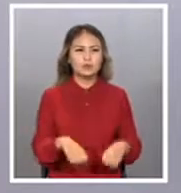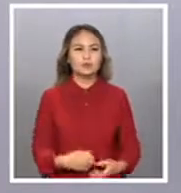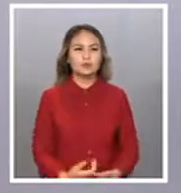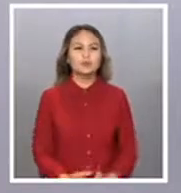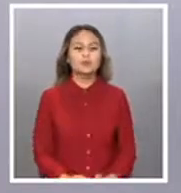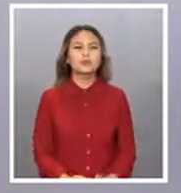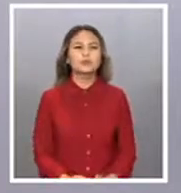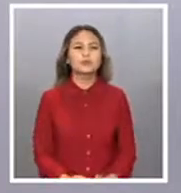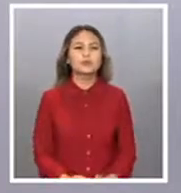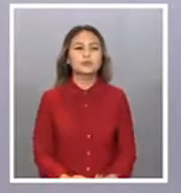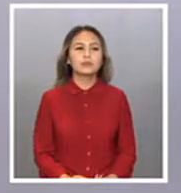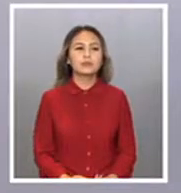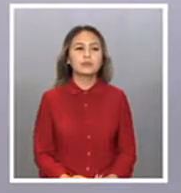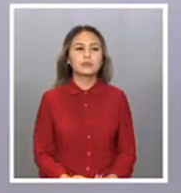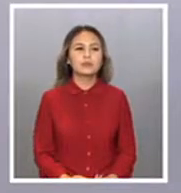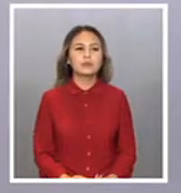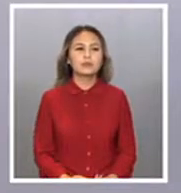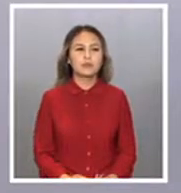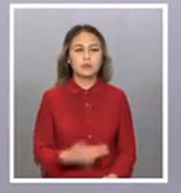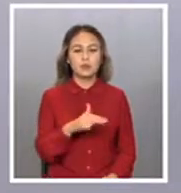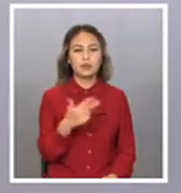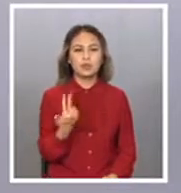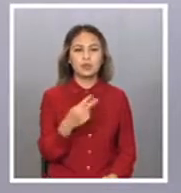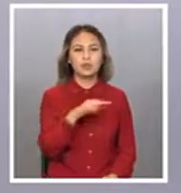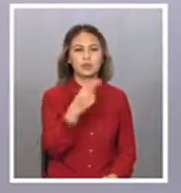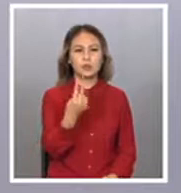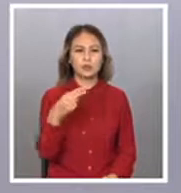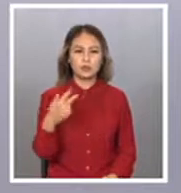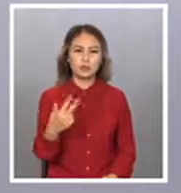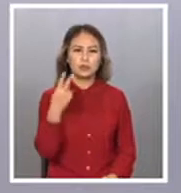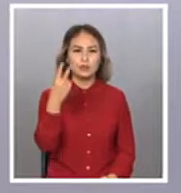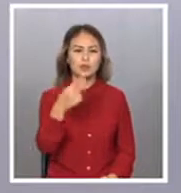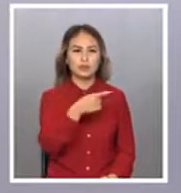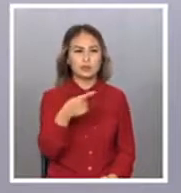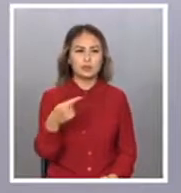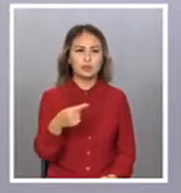шығады. 33-тен 22, 3-тен 2-ге тең.